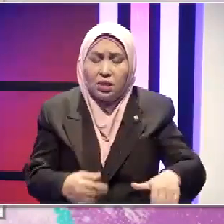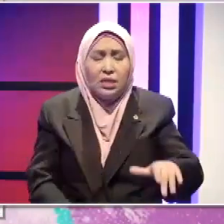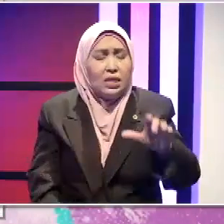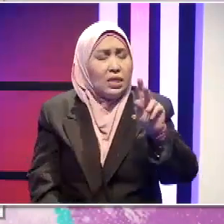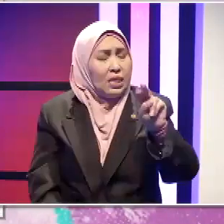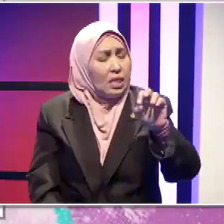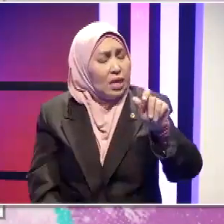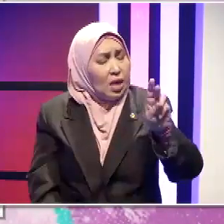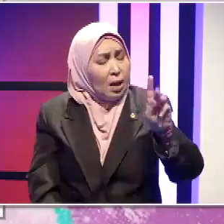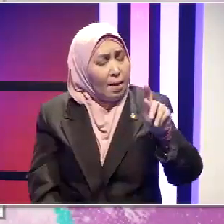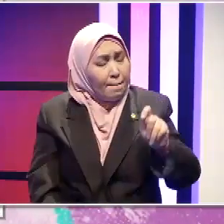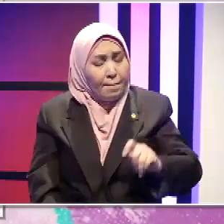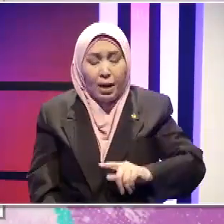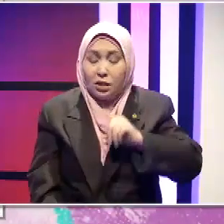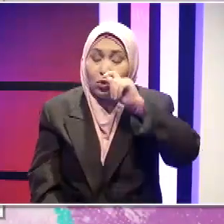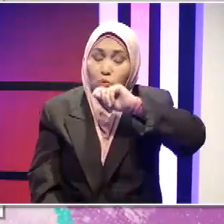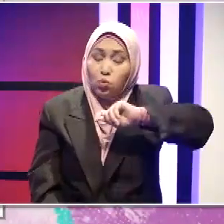lama jenuh